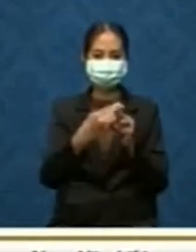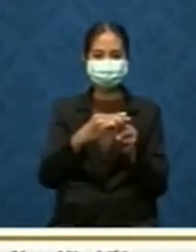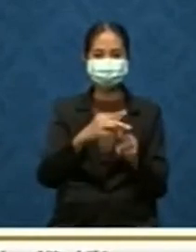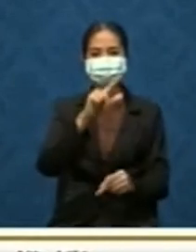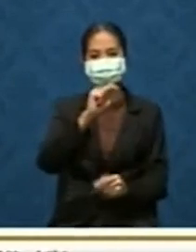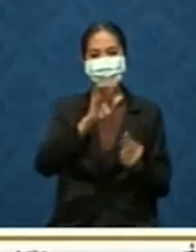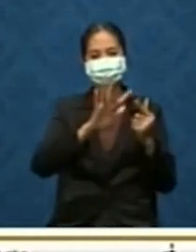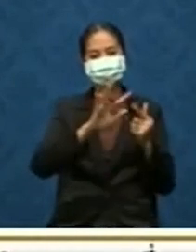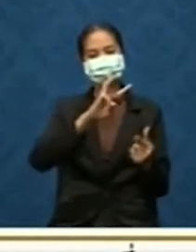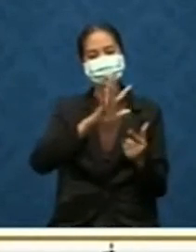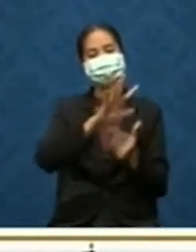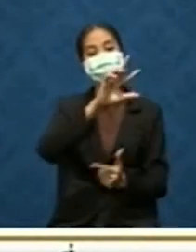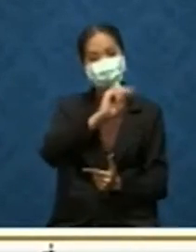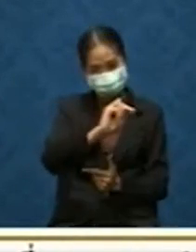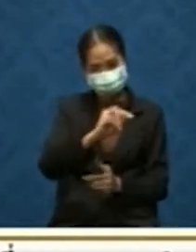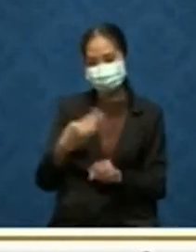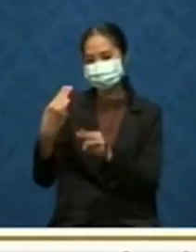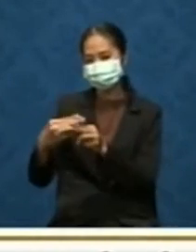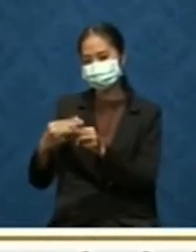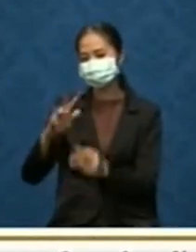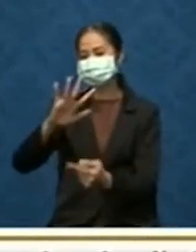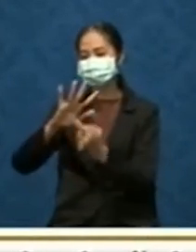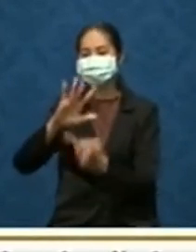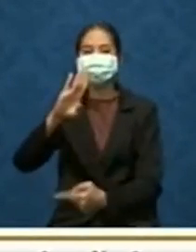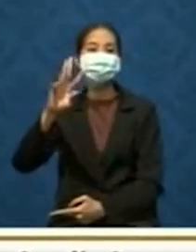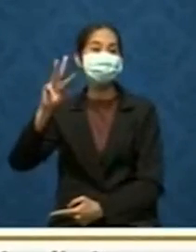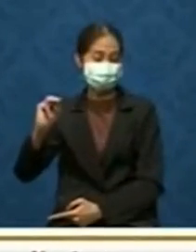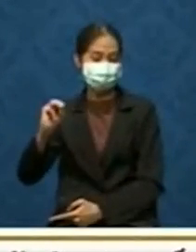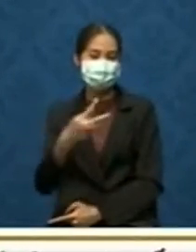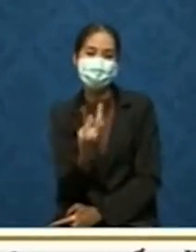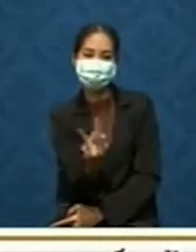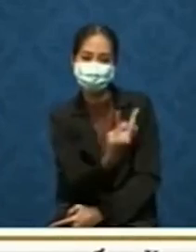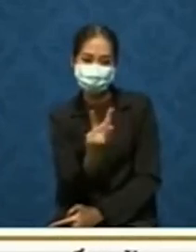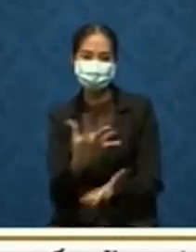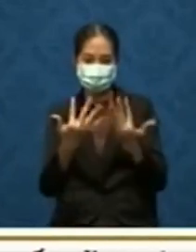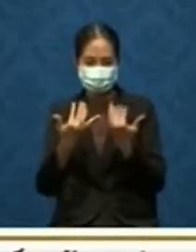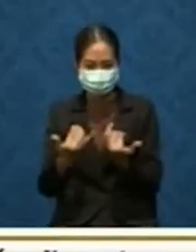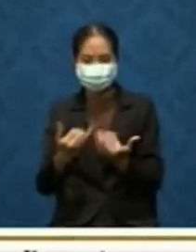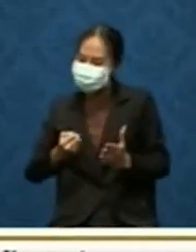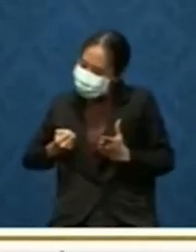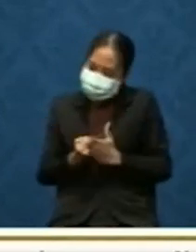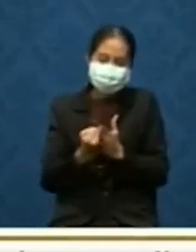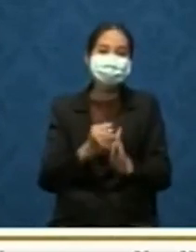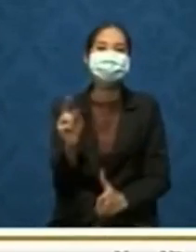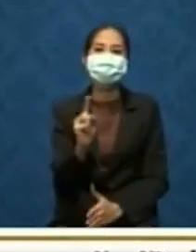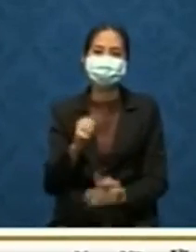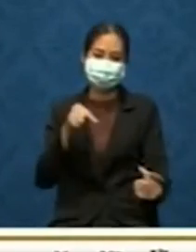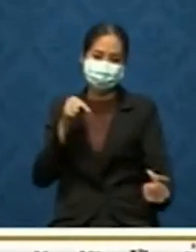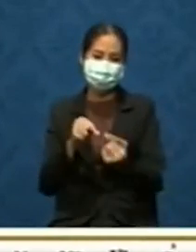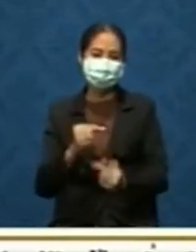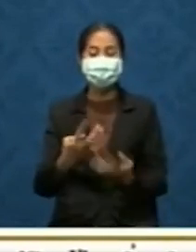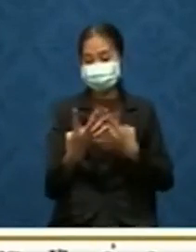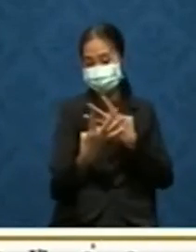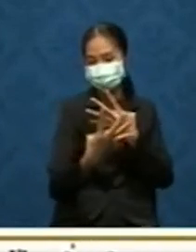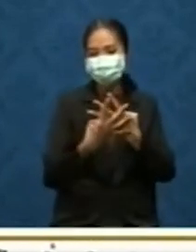ตุลาคมและคุณอรวรรณที่ได้แสดงออกด้วยการอดอาหารในระหว่างที่ถูกคุมขังเมื่อ